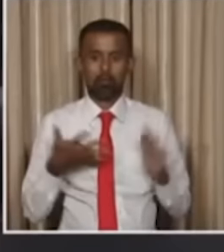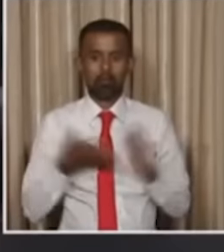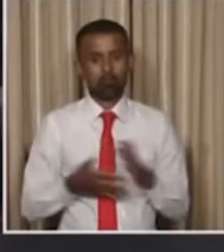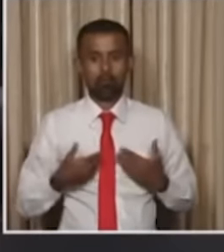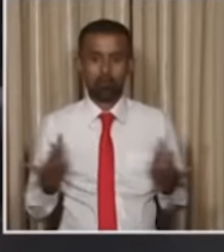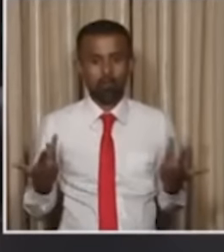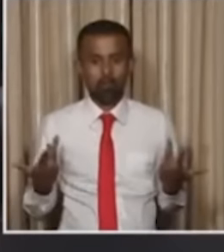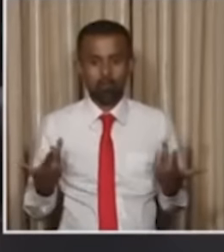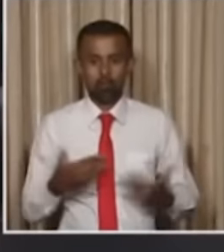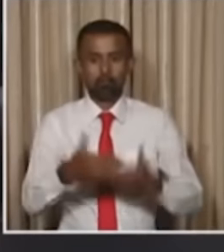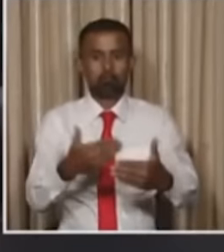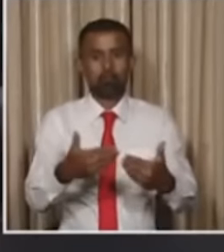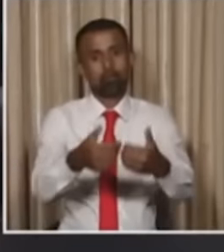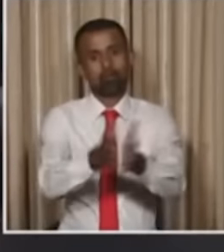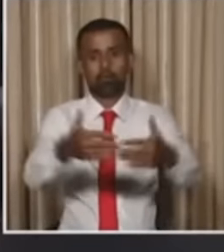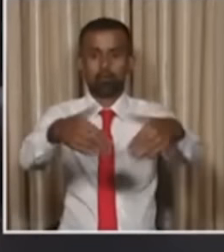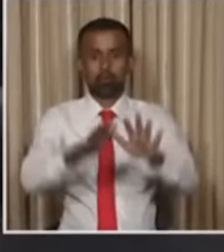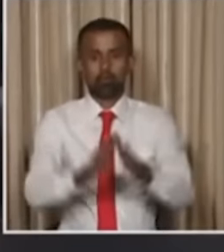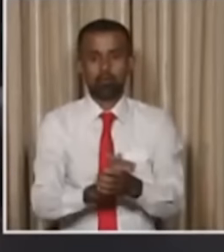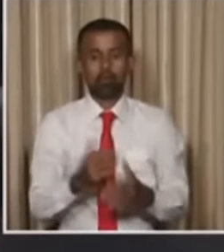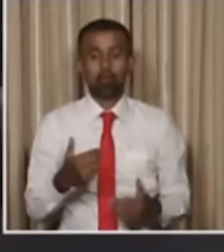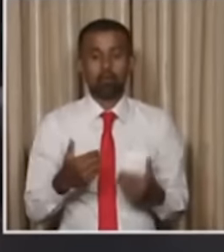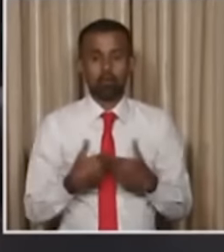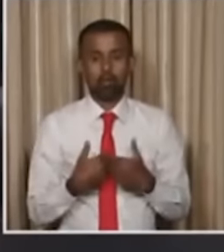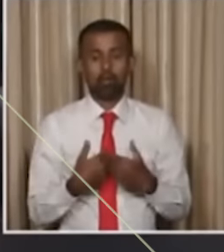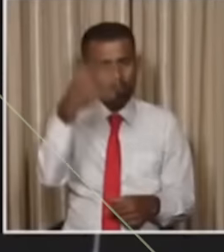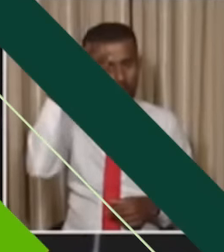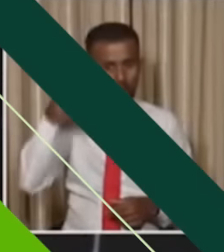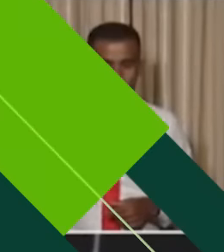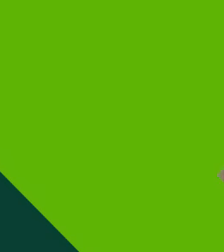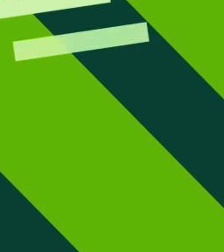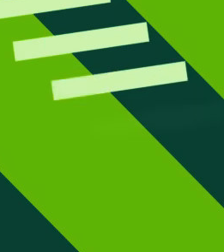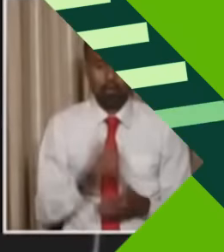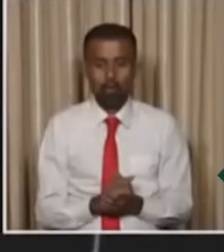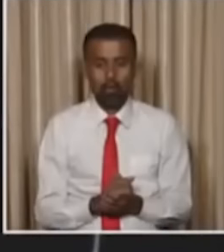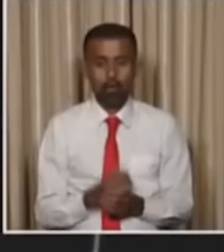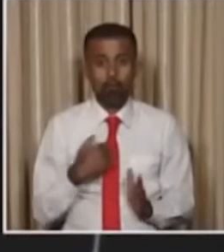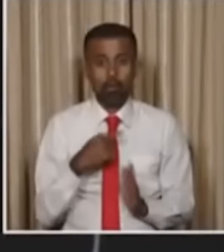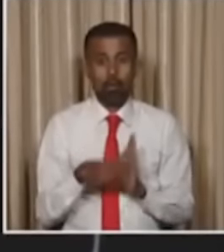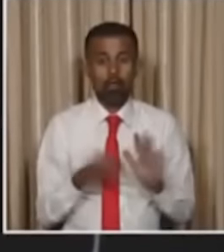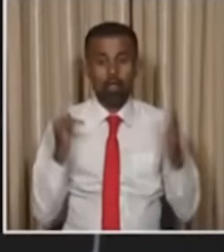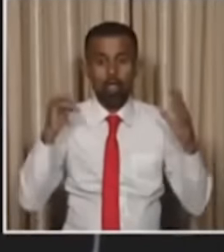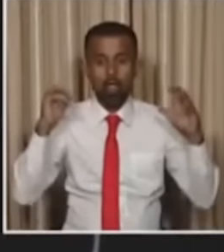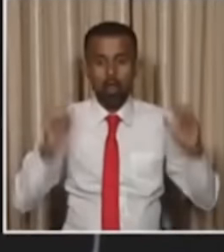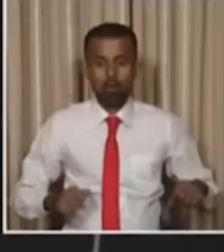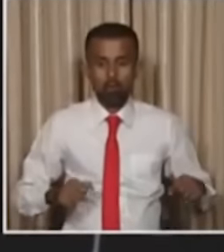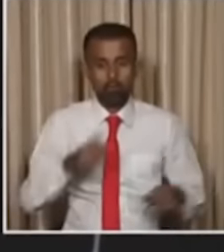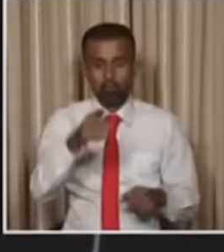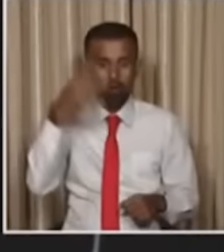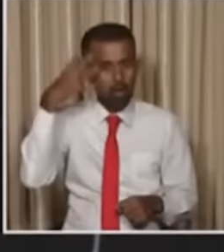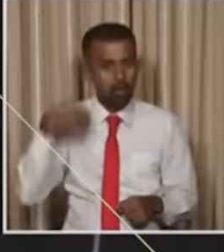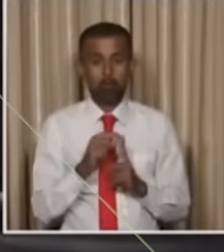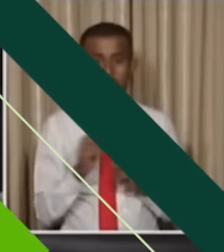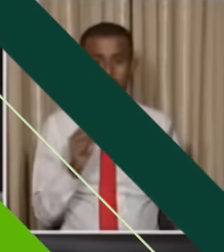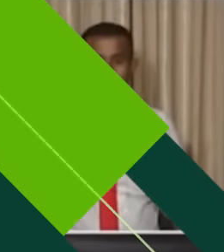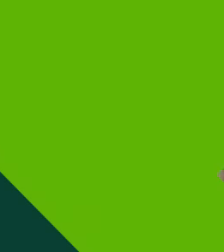නෑනේ. ඒක ක්‍රියාත්මක කරන්නේ ඒගොල්ලෝ. ඉතින් ඒක අපේ පිටින් දාන්න බෑ. මේ රටේ 60000ක් මරපු එක ඔබතුමීට අමතක කරන්න පුළුවන්